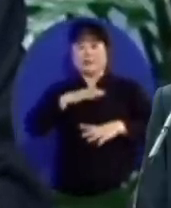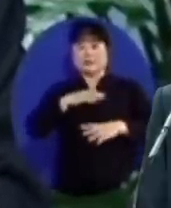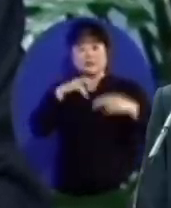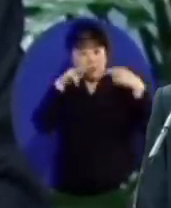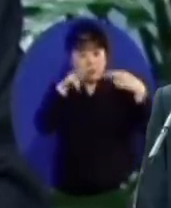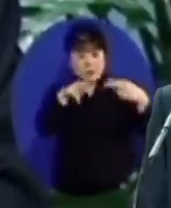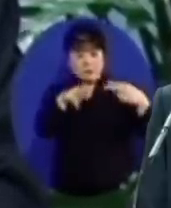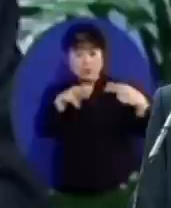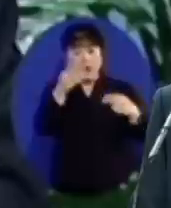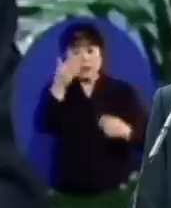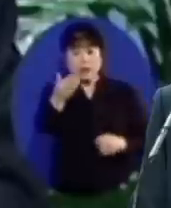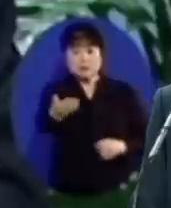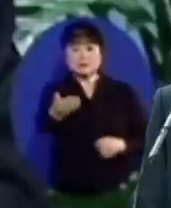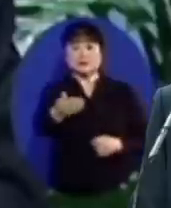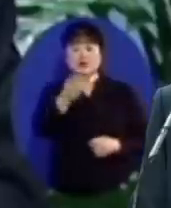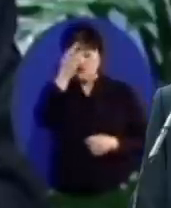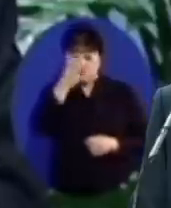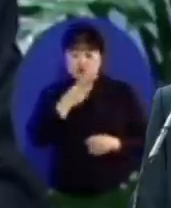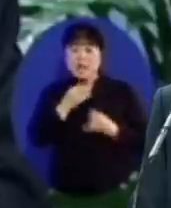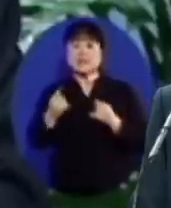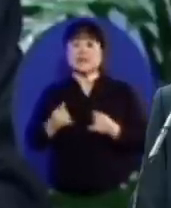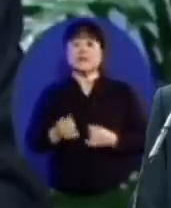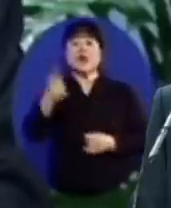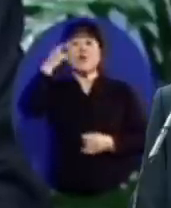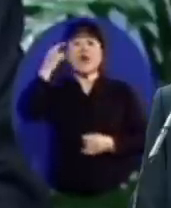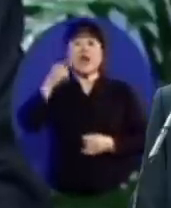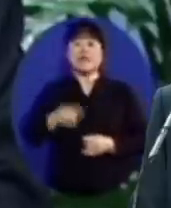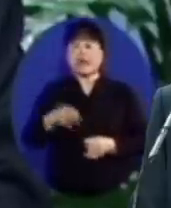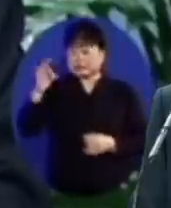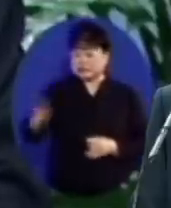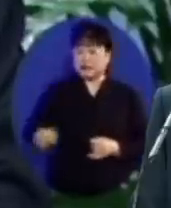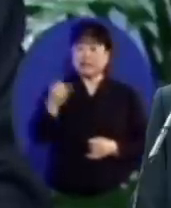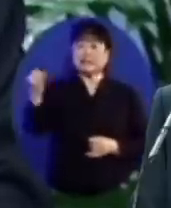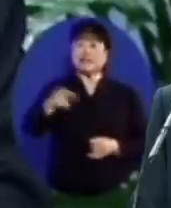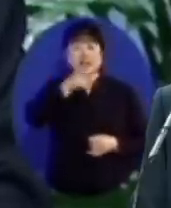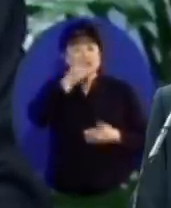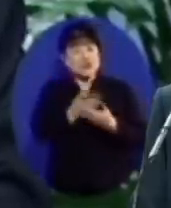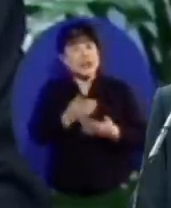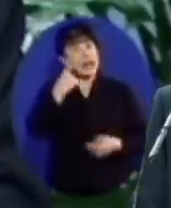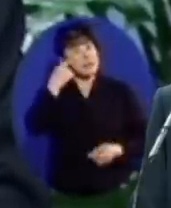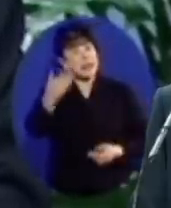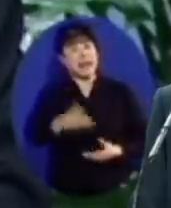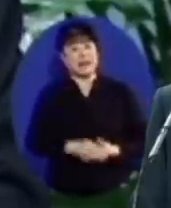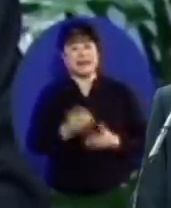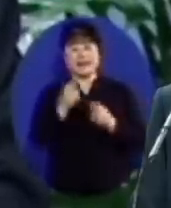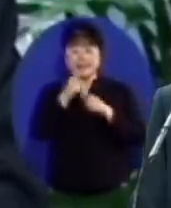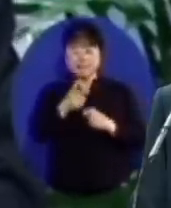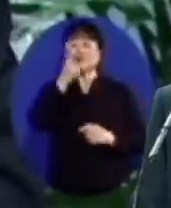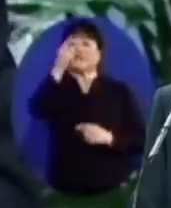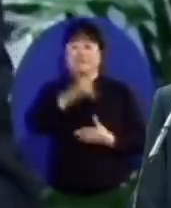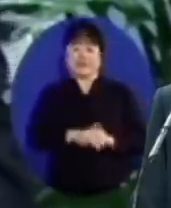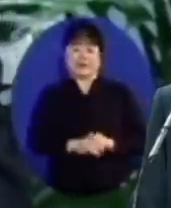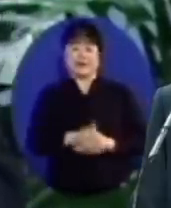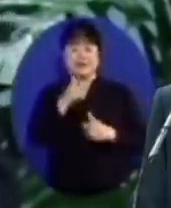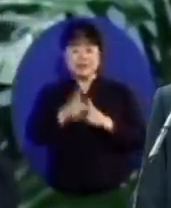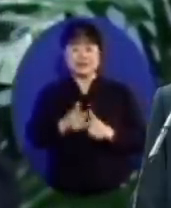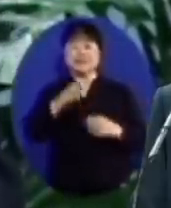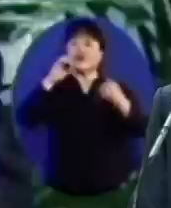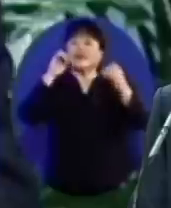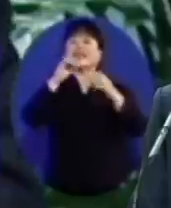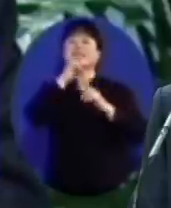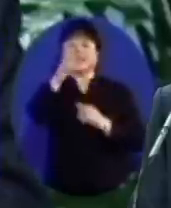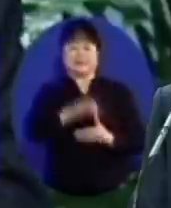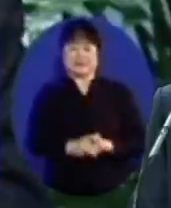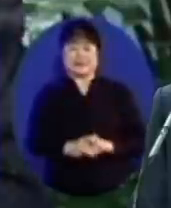쳐다보면서 당신이 유대인으로서 어떻게 사마리아 여자에게 물을 달라고 하나이까? 그때 예수님이 말씀하기를 예수께서 대답하여